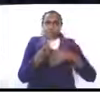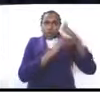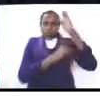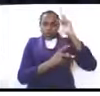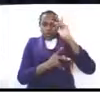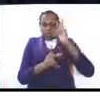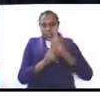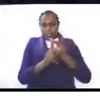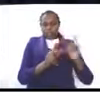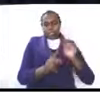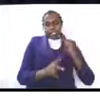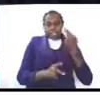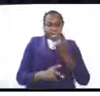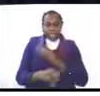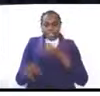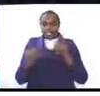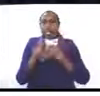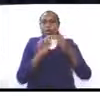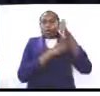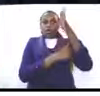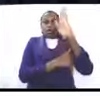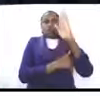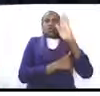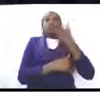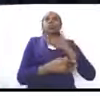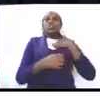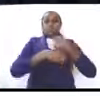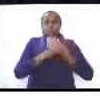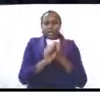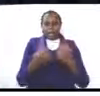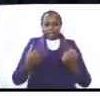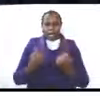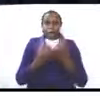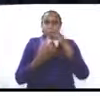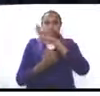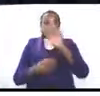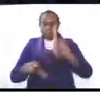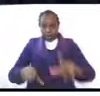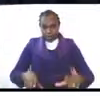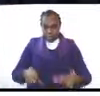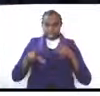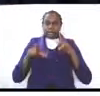ndani yetu, yale ambayo nataka kutimiza katika maisha yako,